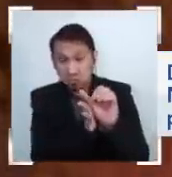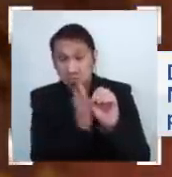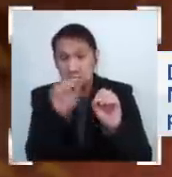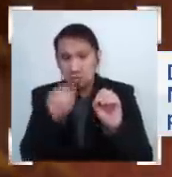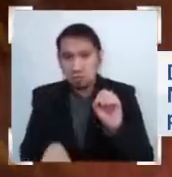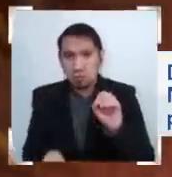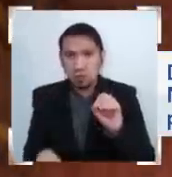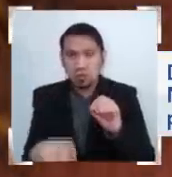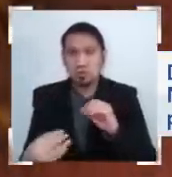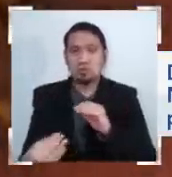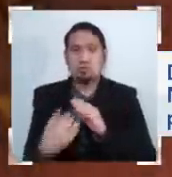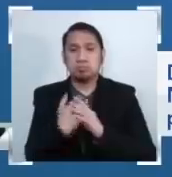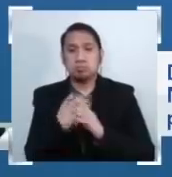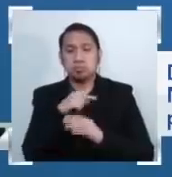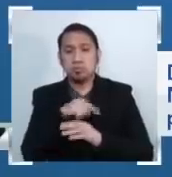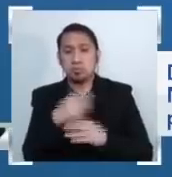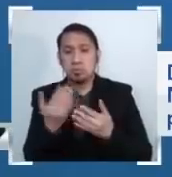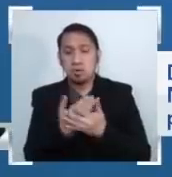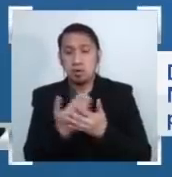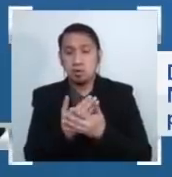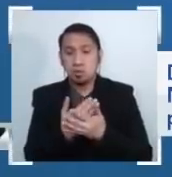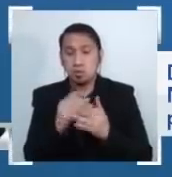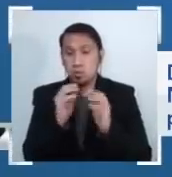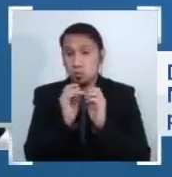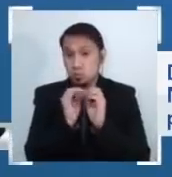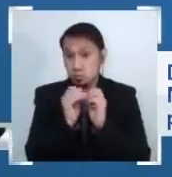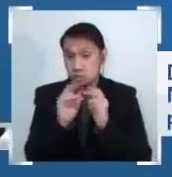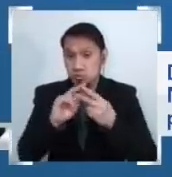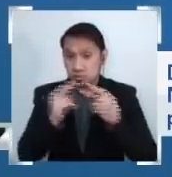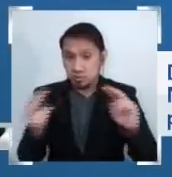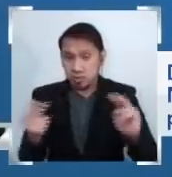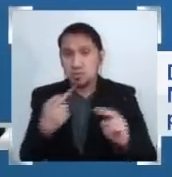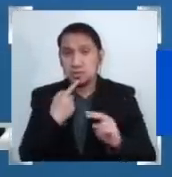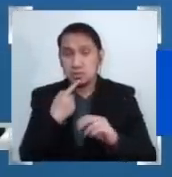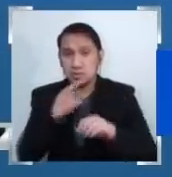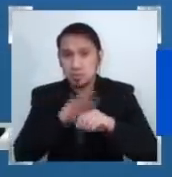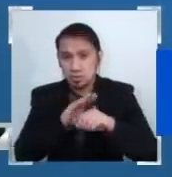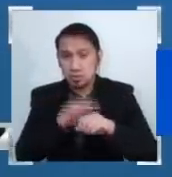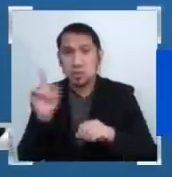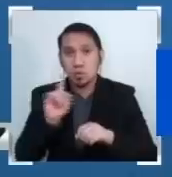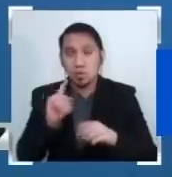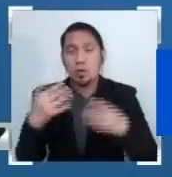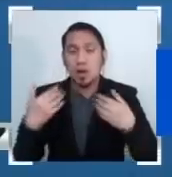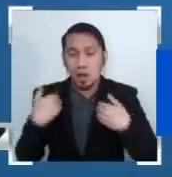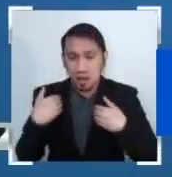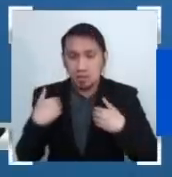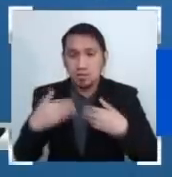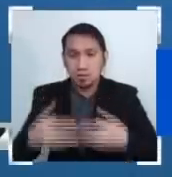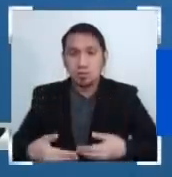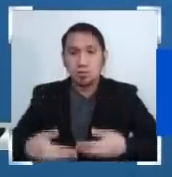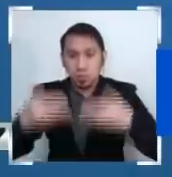ng mga bakuna ang bagong variant. Kaya ang paalala ni Father Austriaco, we have to do is we have to build a wall of